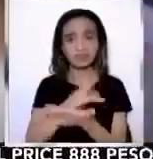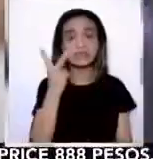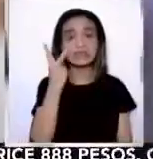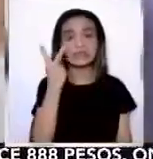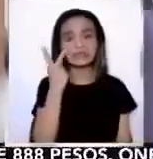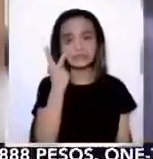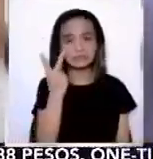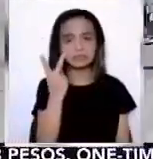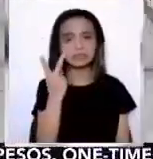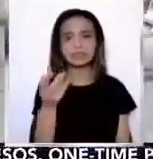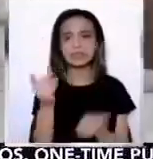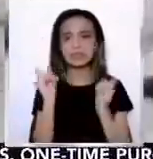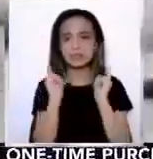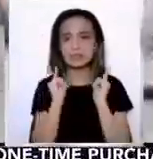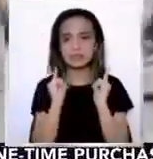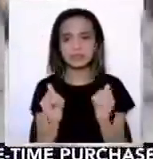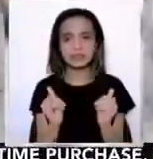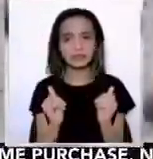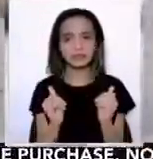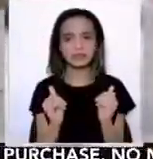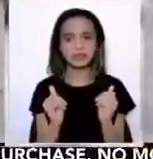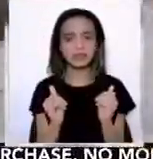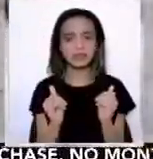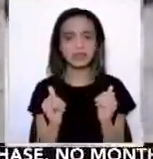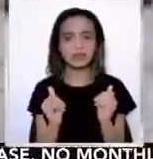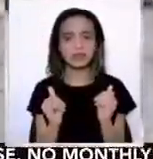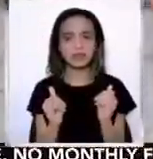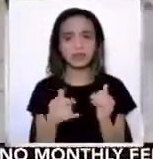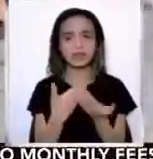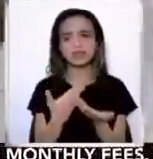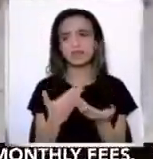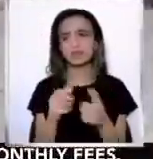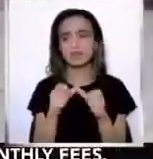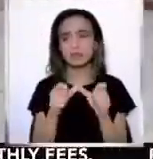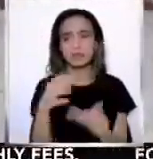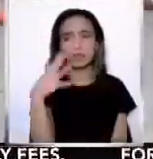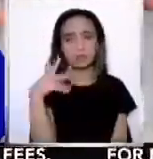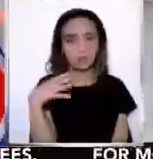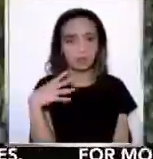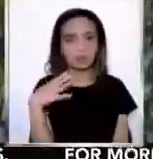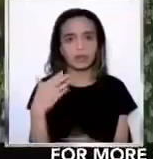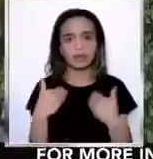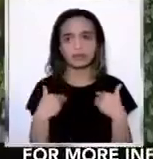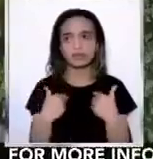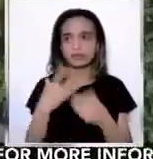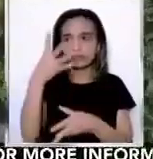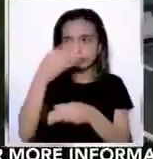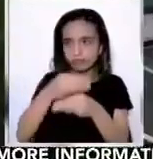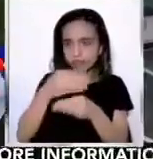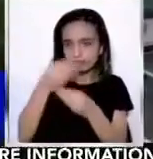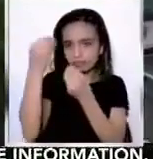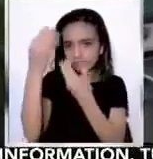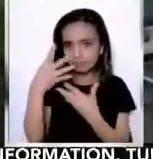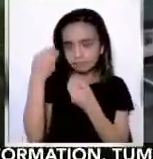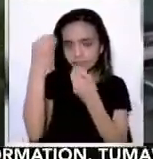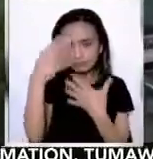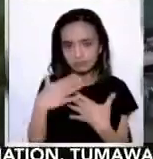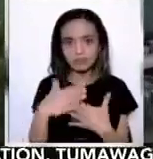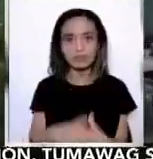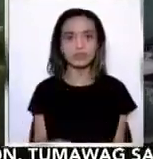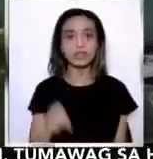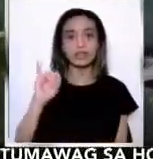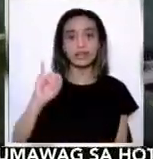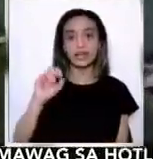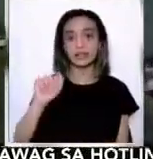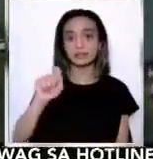panatilihin natin ang status natin ngayon until such time makakuha tayo ng additional information. Pinag-usapan na raw ng IATF